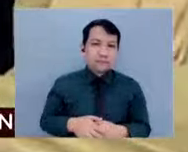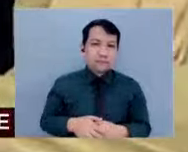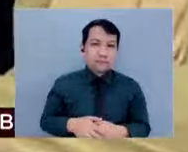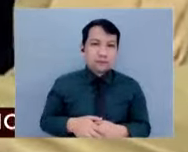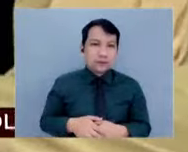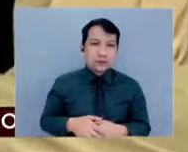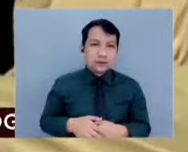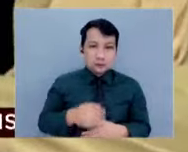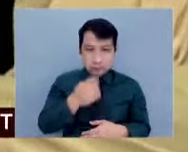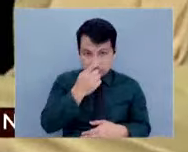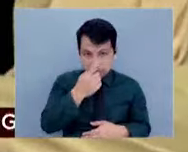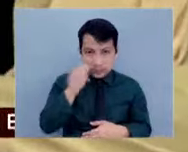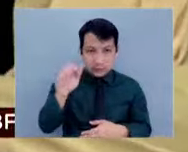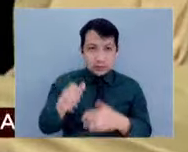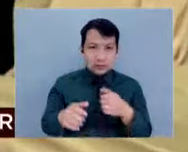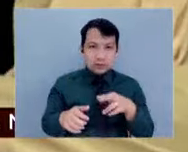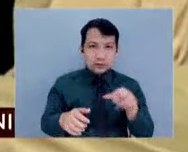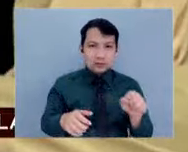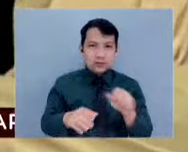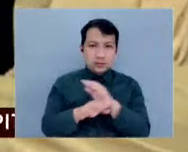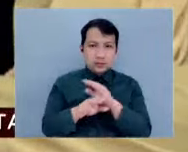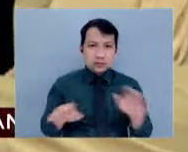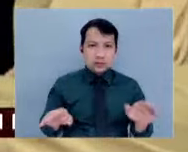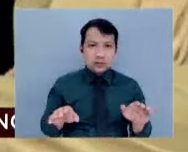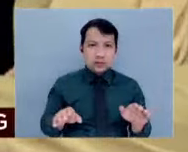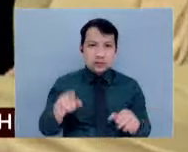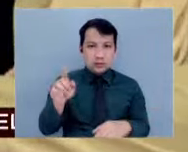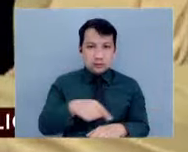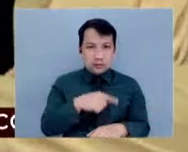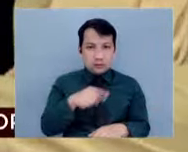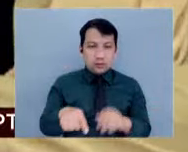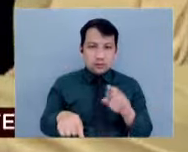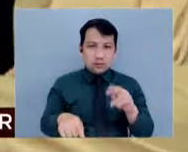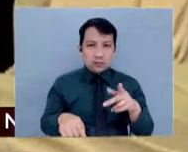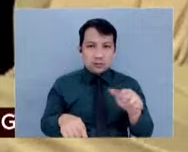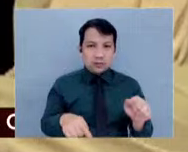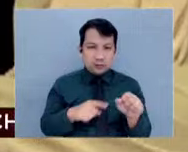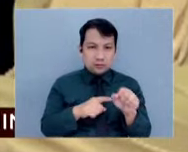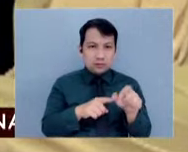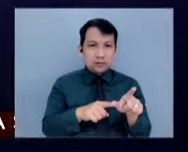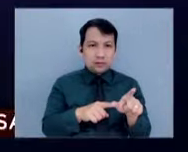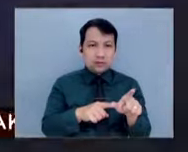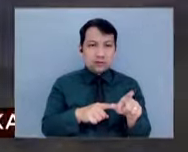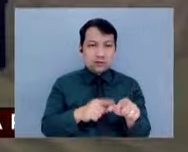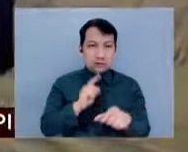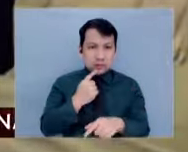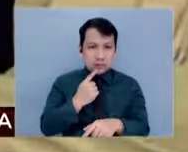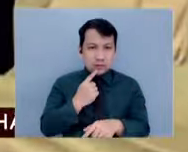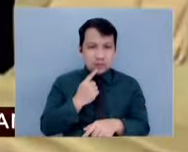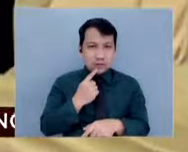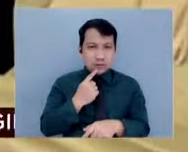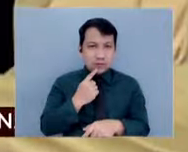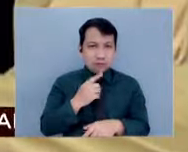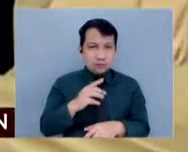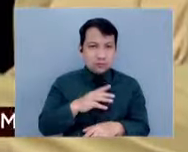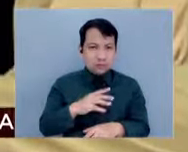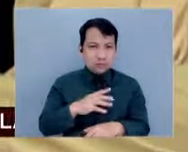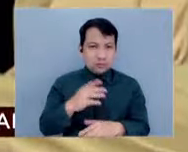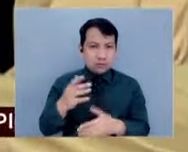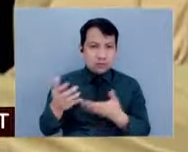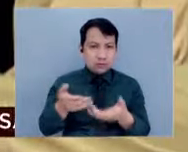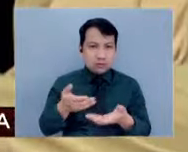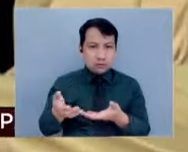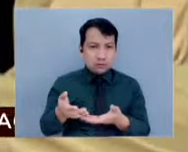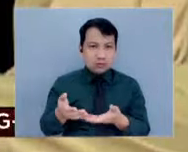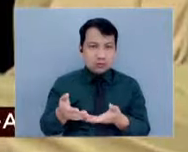Nanawagan naman si Shaira na tigilan ng pambabash kay Lenka na original singer ng Selos. Naging maayos din daw ang pag-uusap nila ng kampo